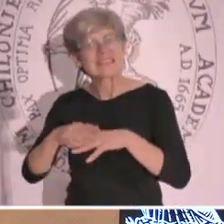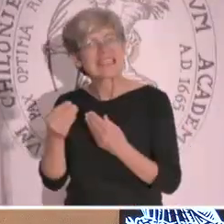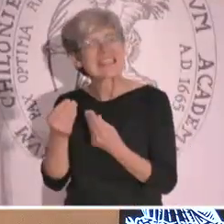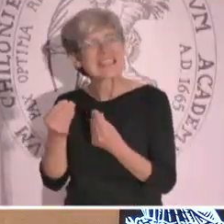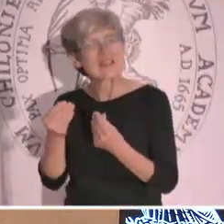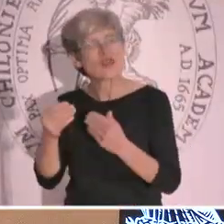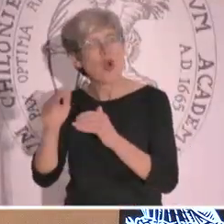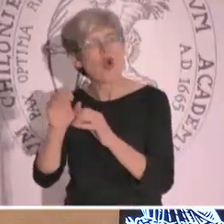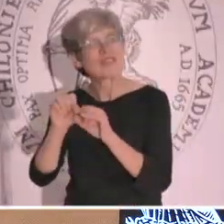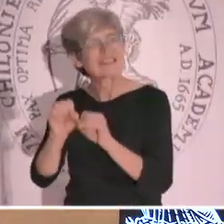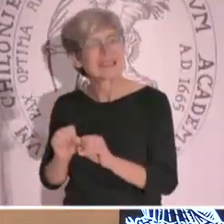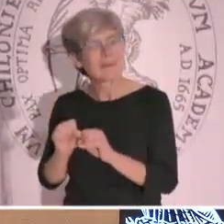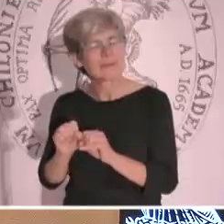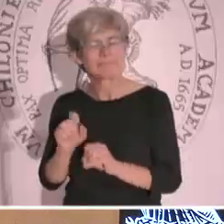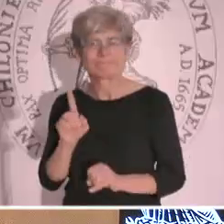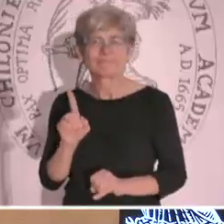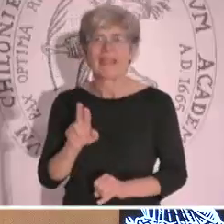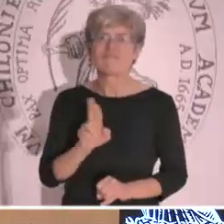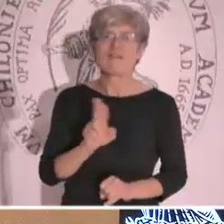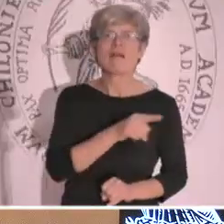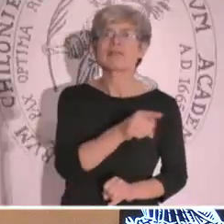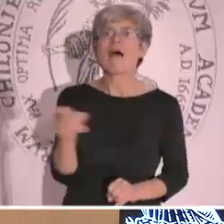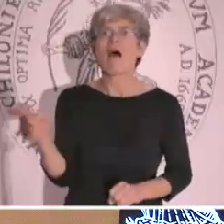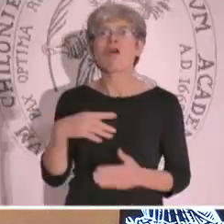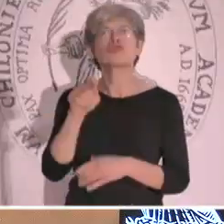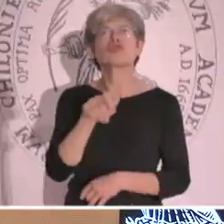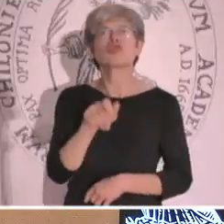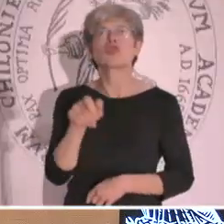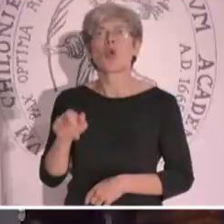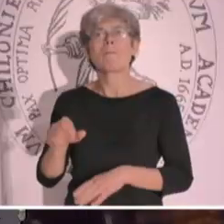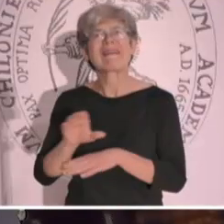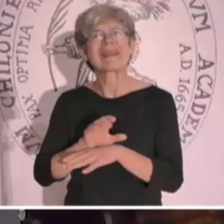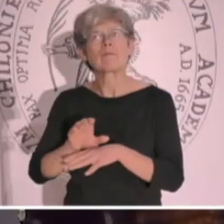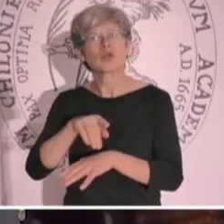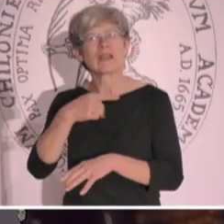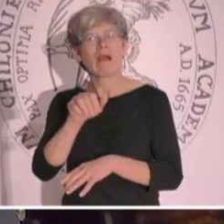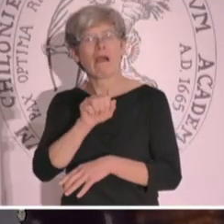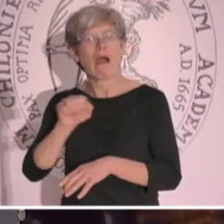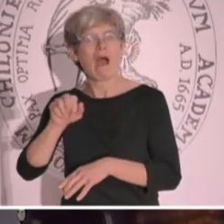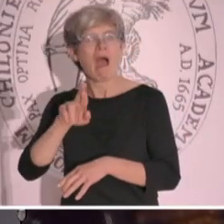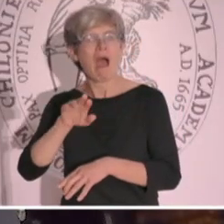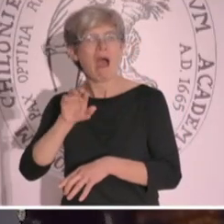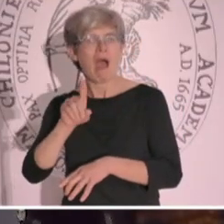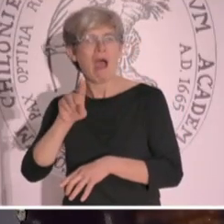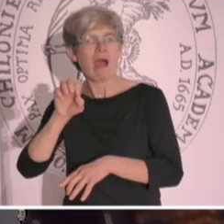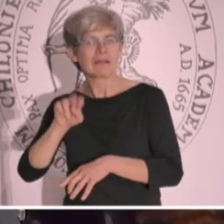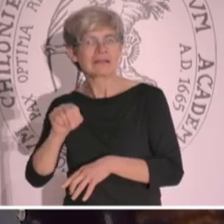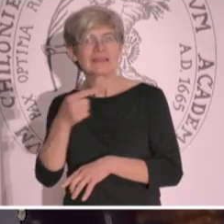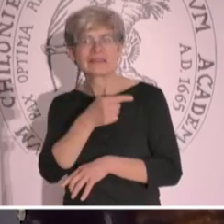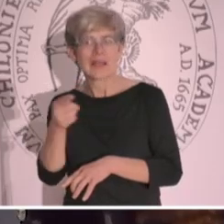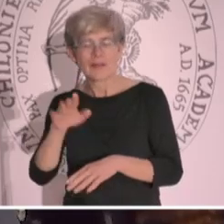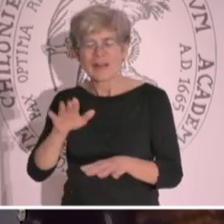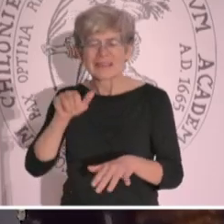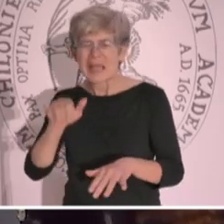Diejenigen Studierenden, die am Campus Garden die Vorlesungen hören werden, werden sicherlich noch ein wenig gestört werden durch